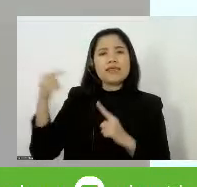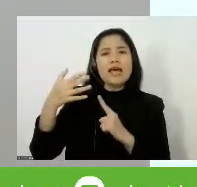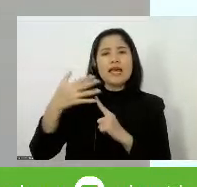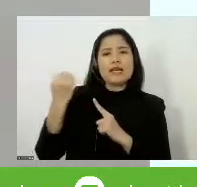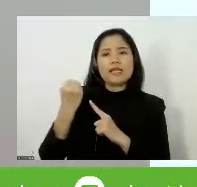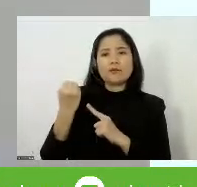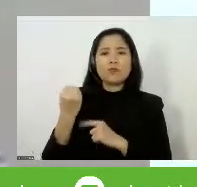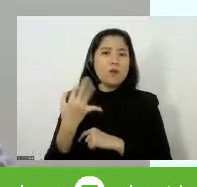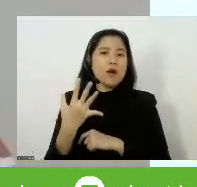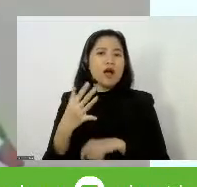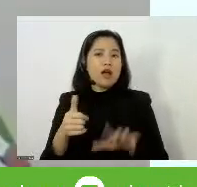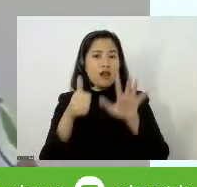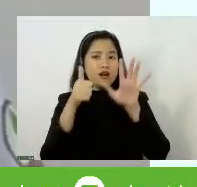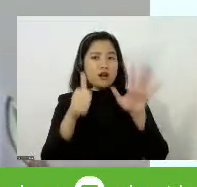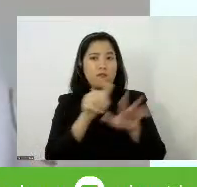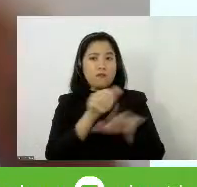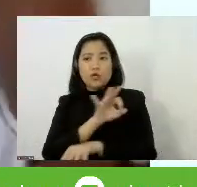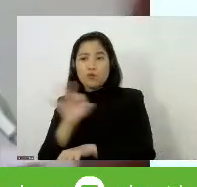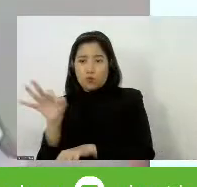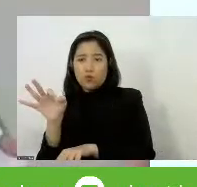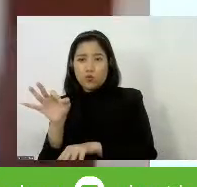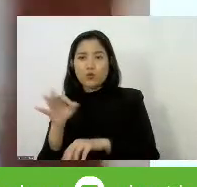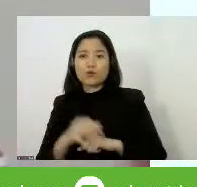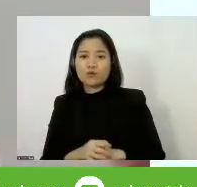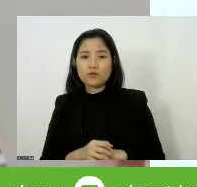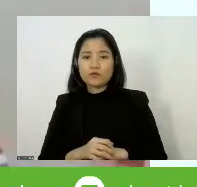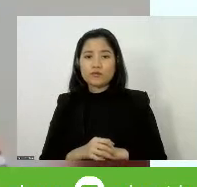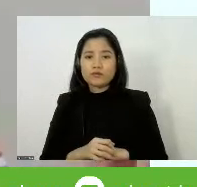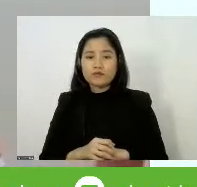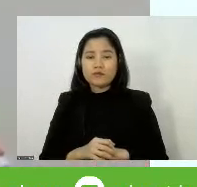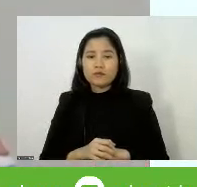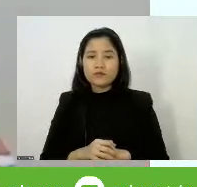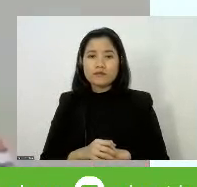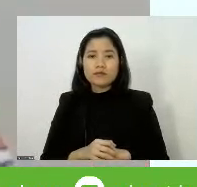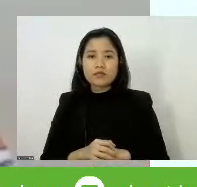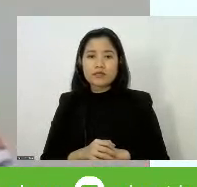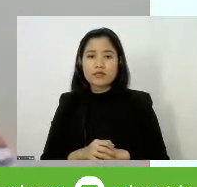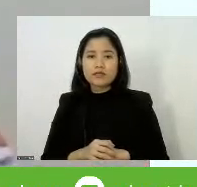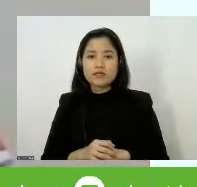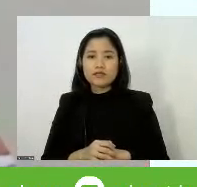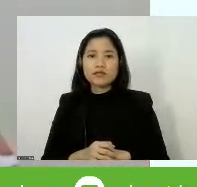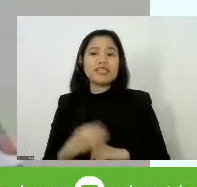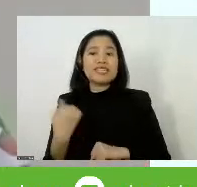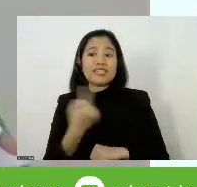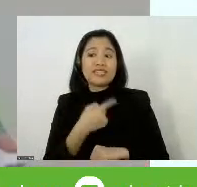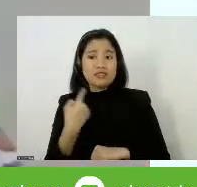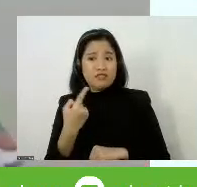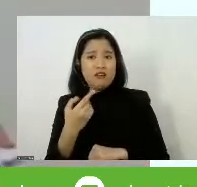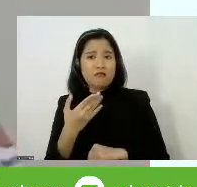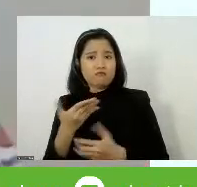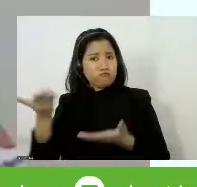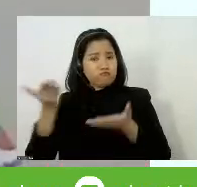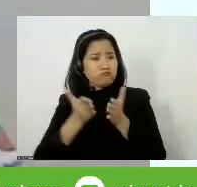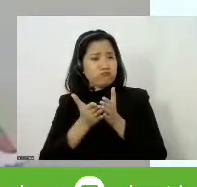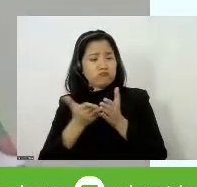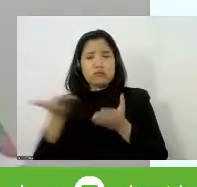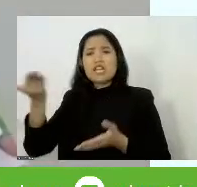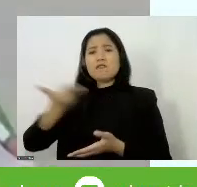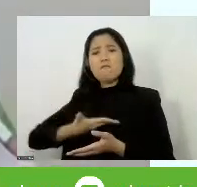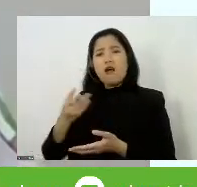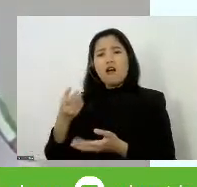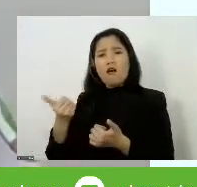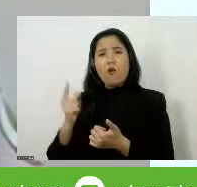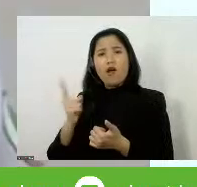enam ribuan hektar kami welcome terhadap kontribusi peran siapapun yang